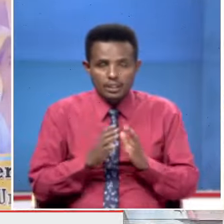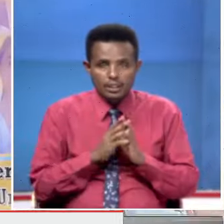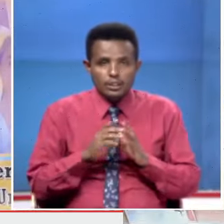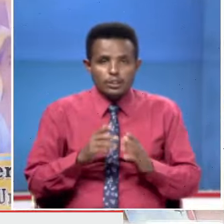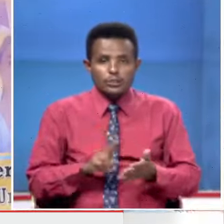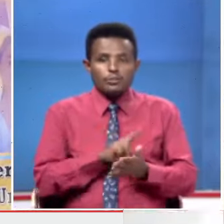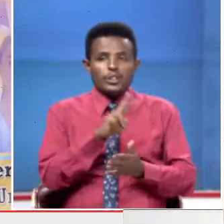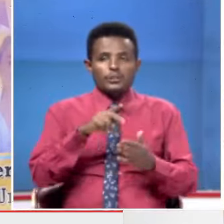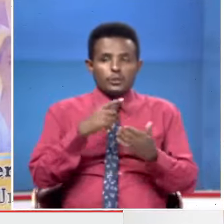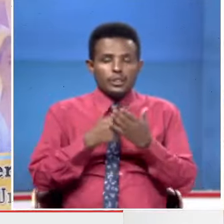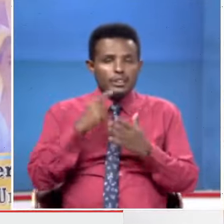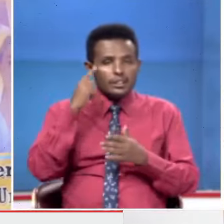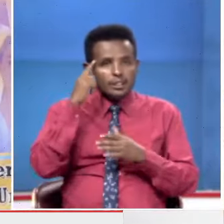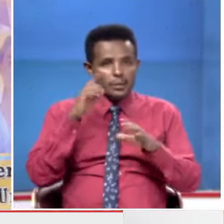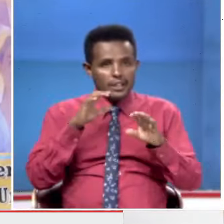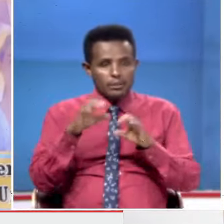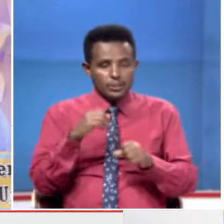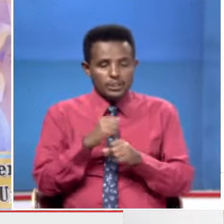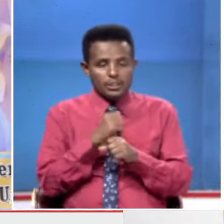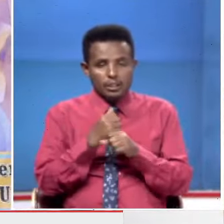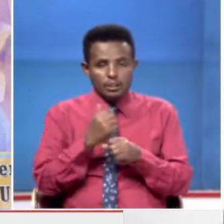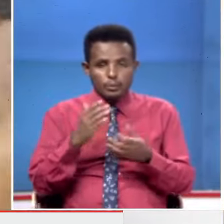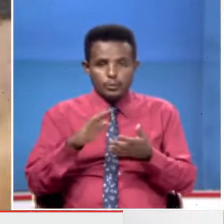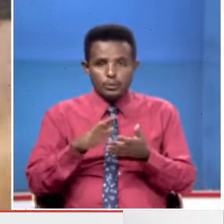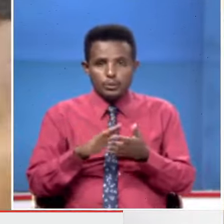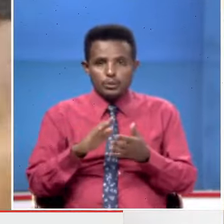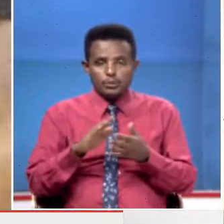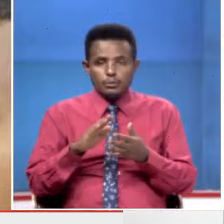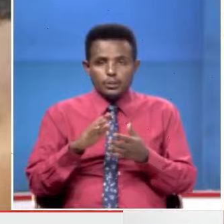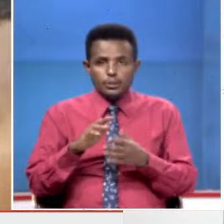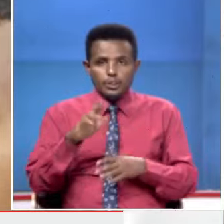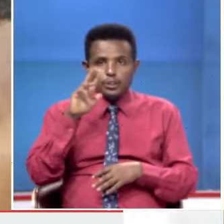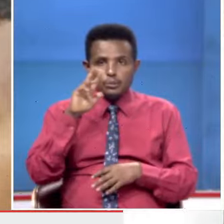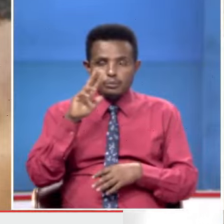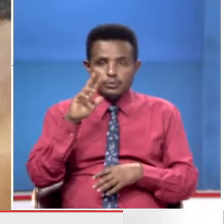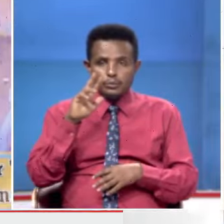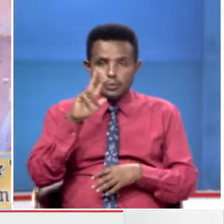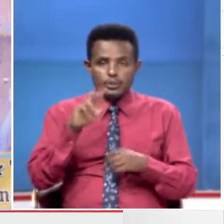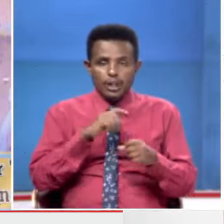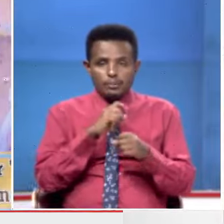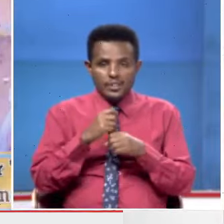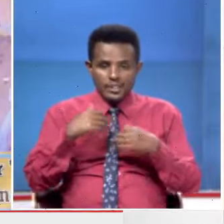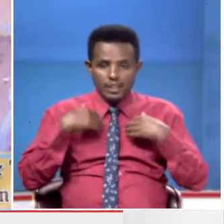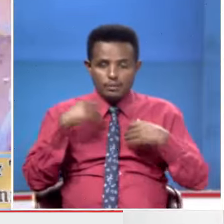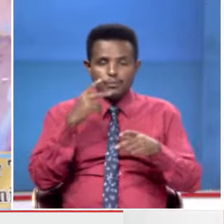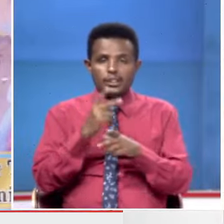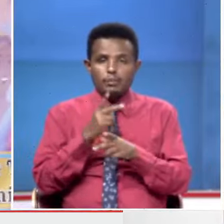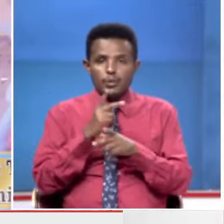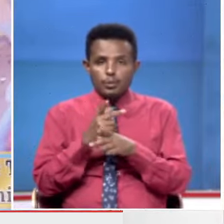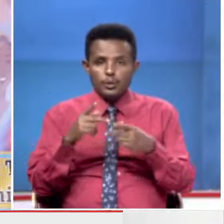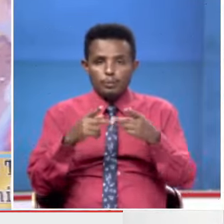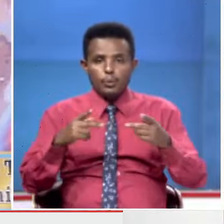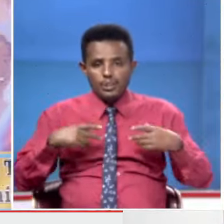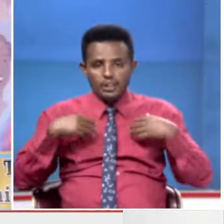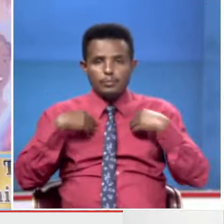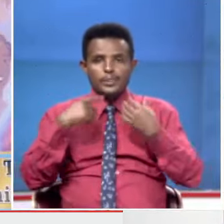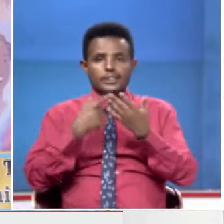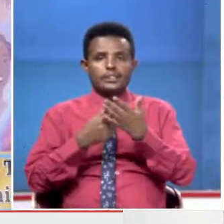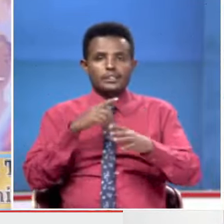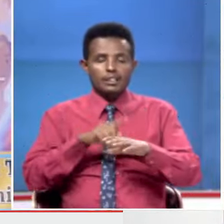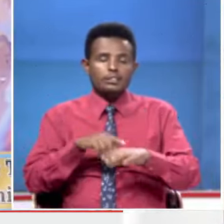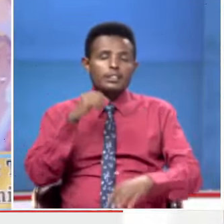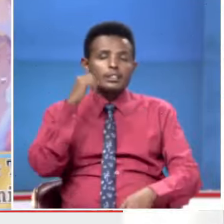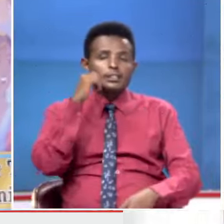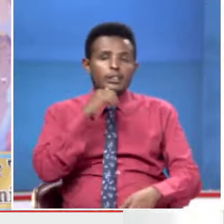ይህንን ታሳቢ አድርጎም እየሰራ ያለው ነገር ለምሳሌ አሁን ዴይኬር አለ። እስከ 3 ዓመት ያሉ ህጻናት የሚጠበቁበት ቦታ አለ። በዛ ሰዓት